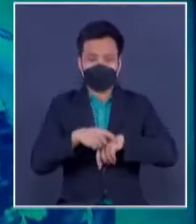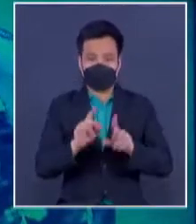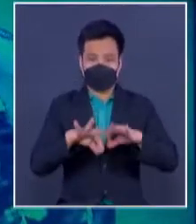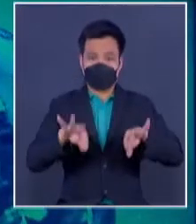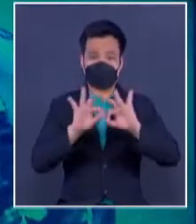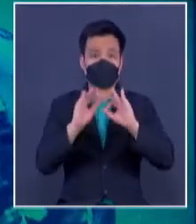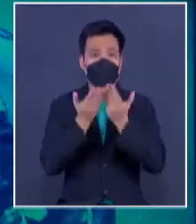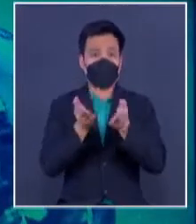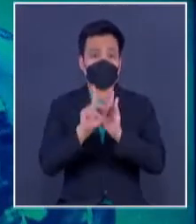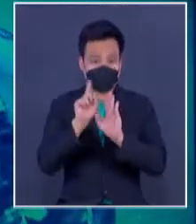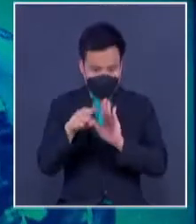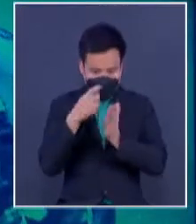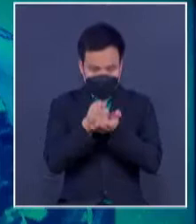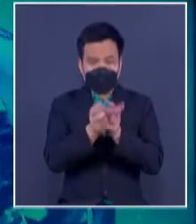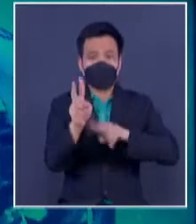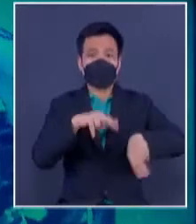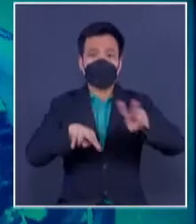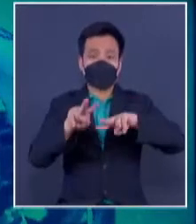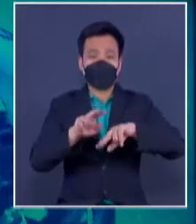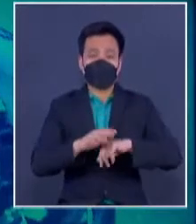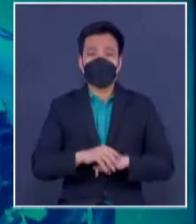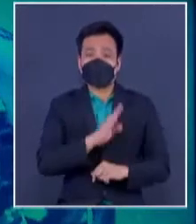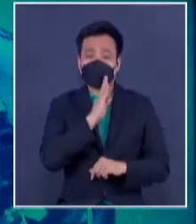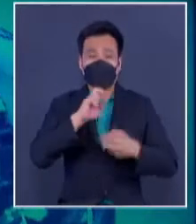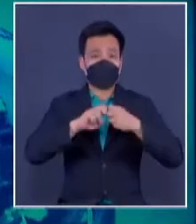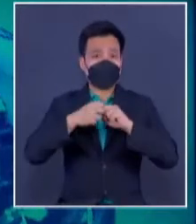ญนะเพราะว่าแม้ว่าจะมีปัญหาทาง